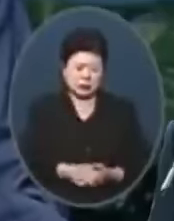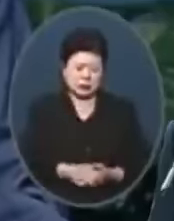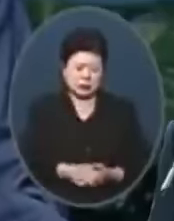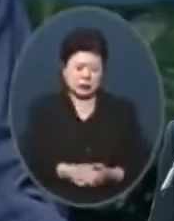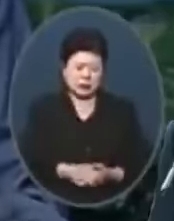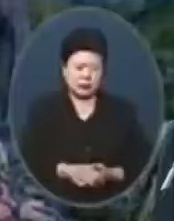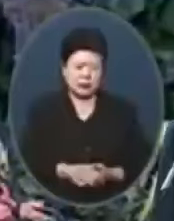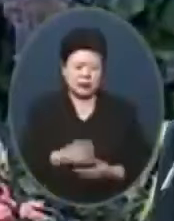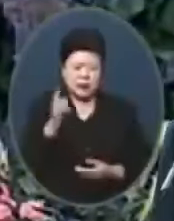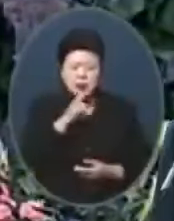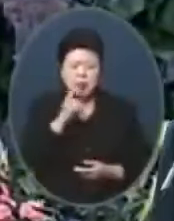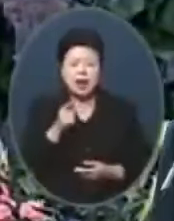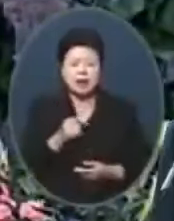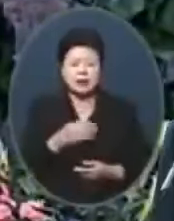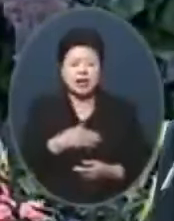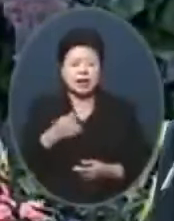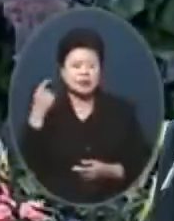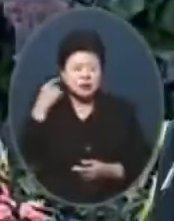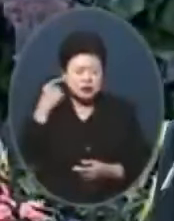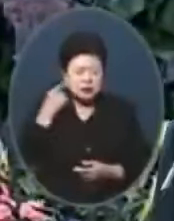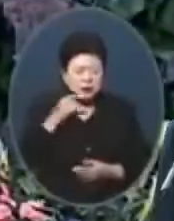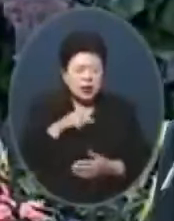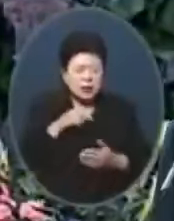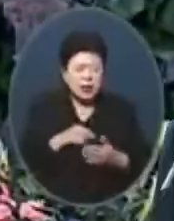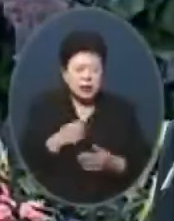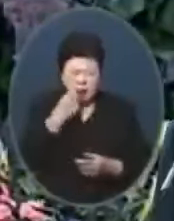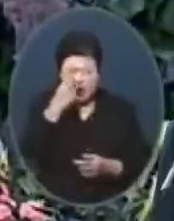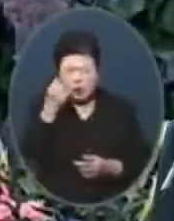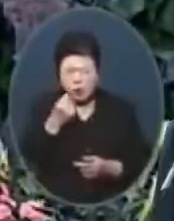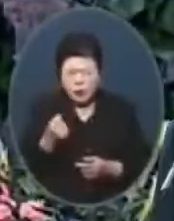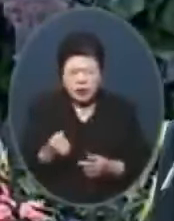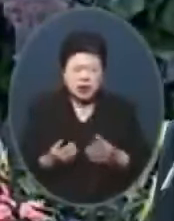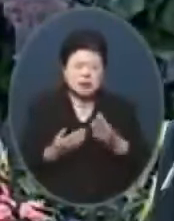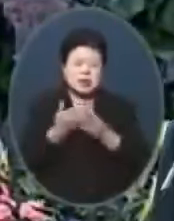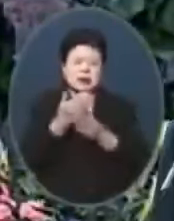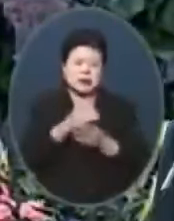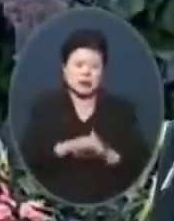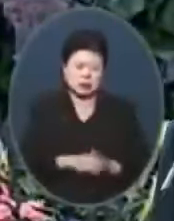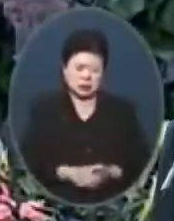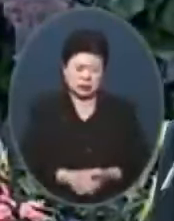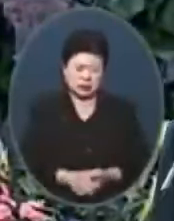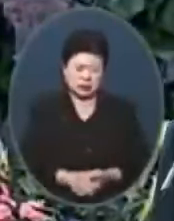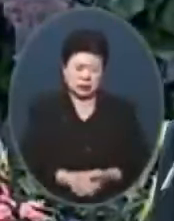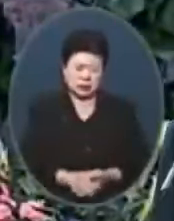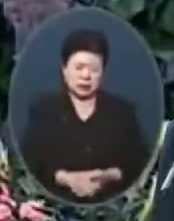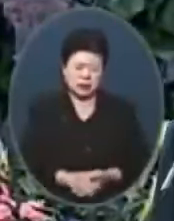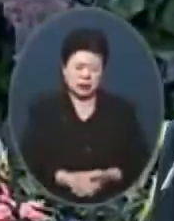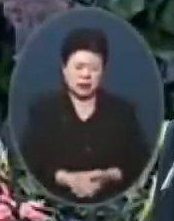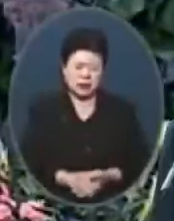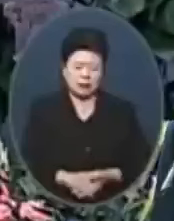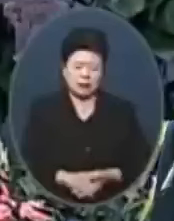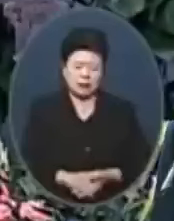우리가 나쁜 말을 하면 나도 듣기 때문에 내 마음에도 곰팡이가 생겨나는 것입니다.